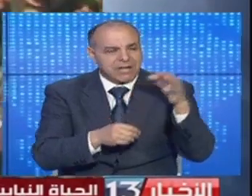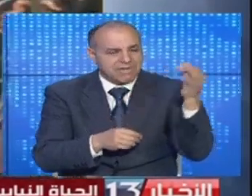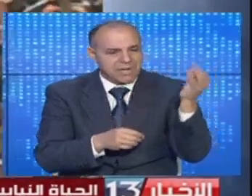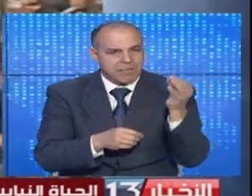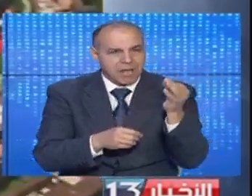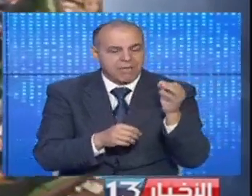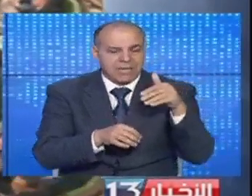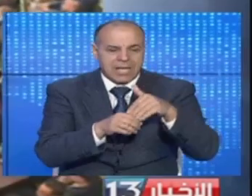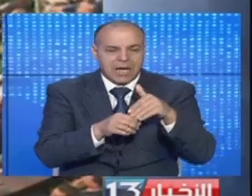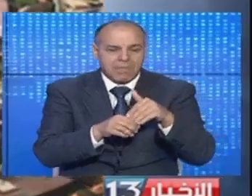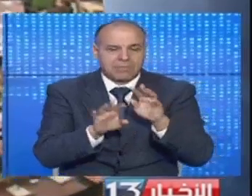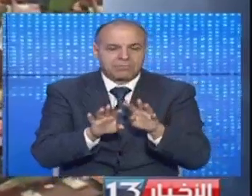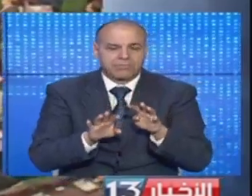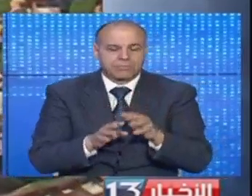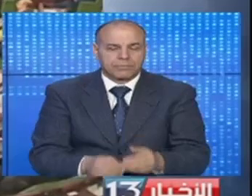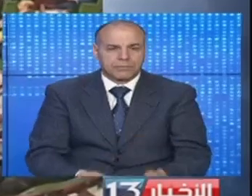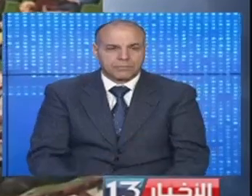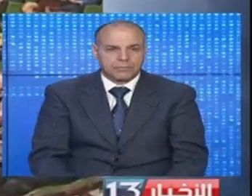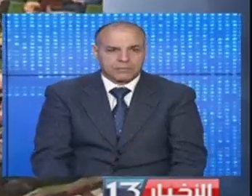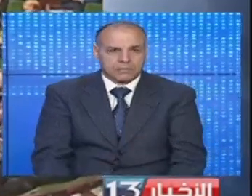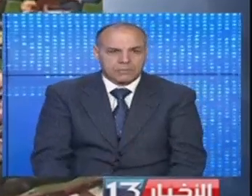في الانتخابات التشريعيه